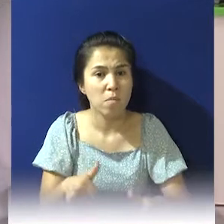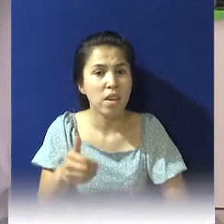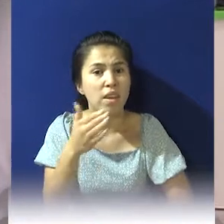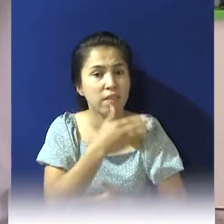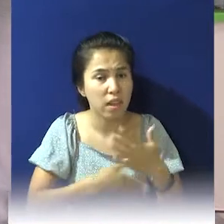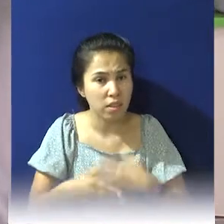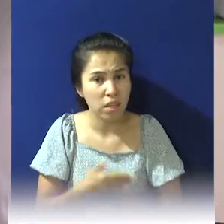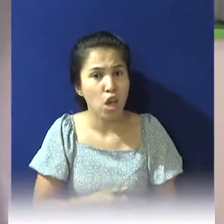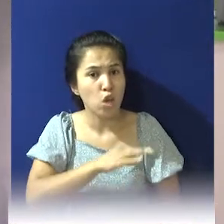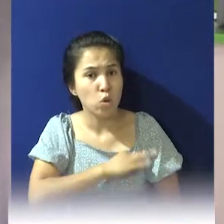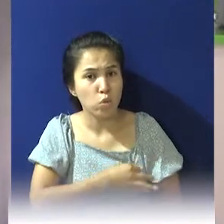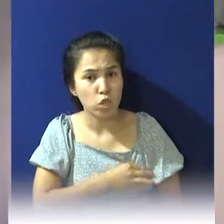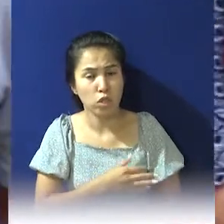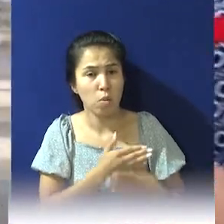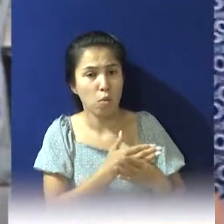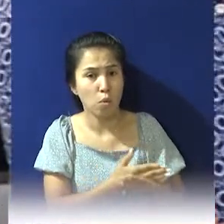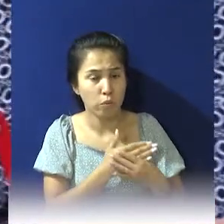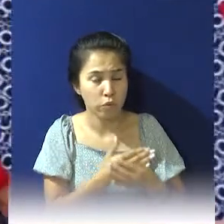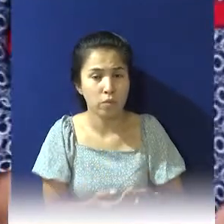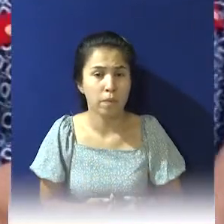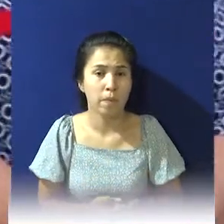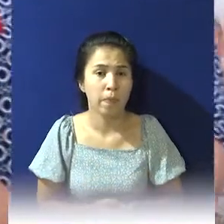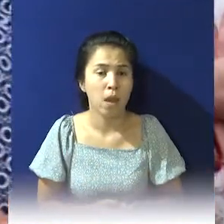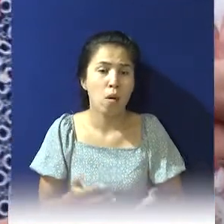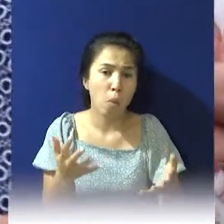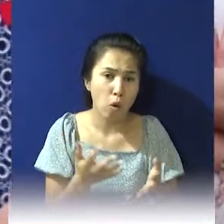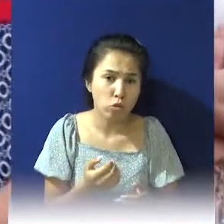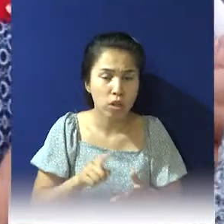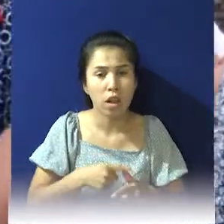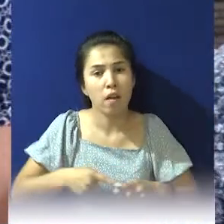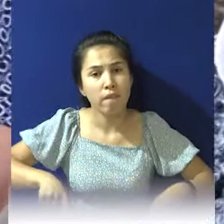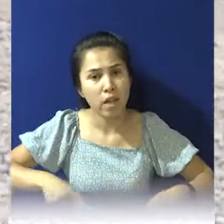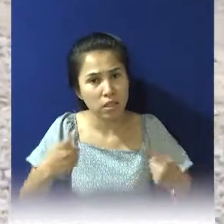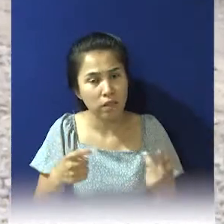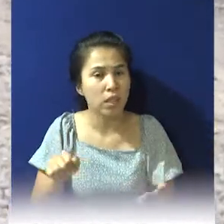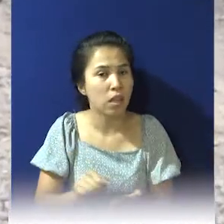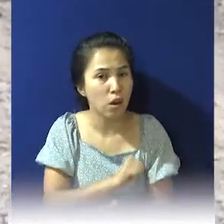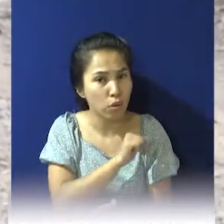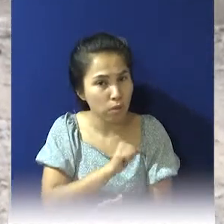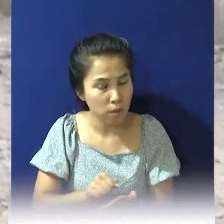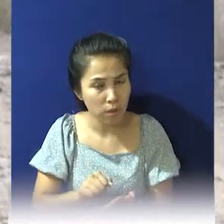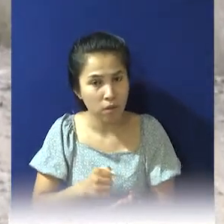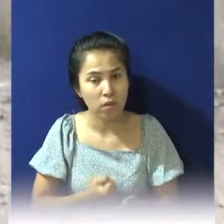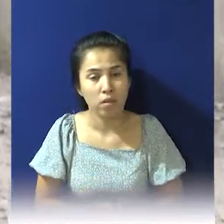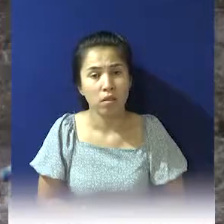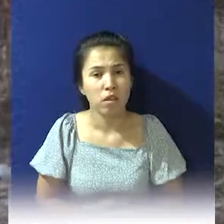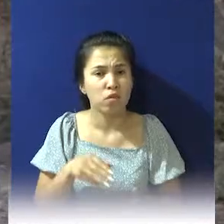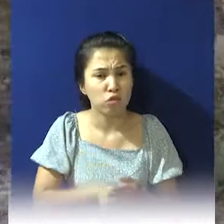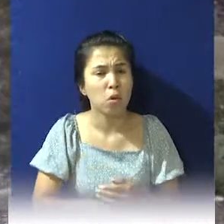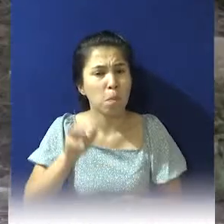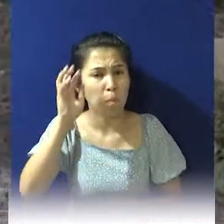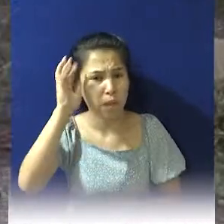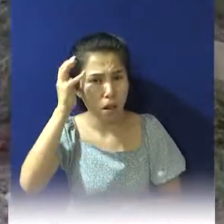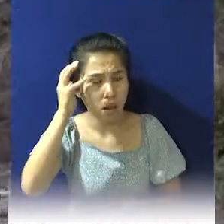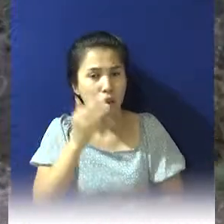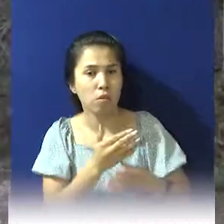Камераңызды түсірсеңіз, мен сізге дұрыс жауап беремін. Похоже, хорошие дороги жителям улицы Кущеней не дождаться в скором времени. Глотать пыль и